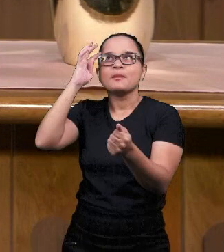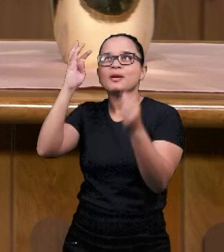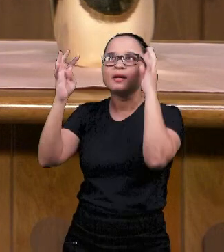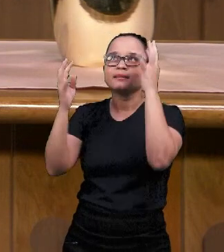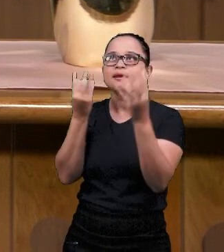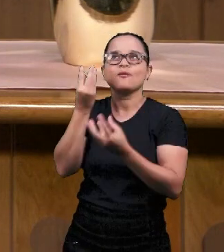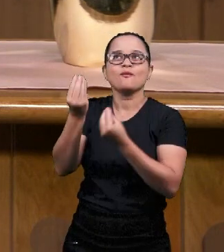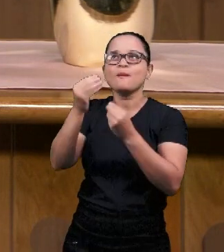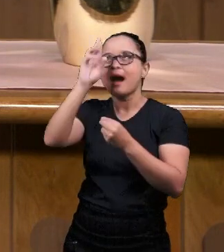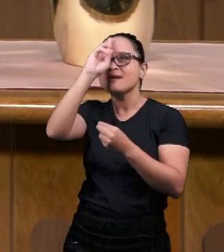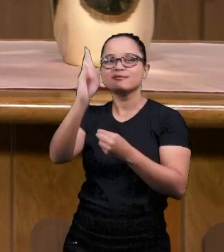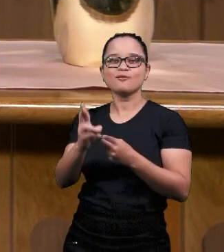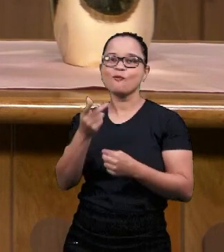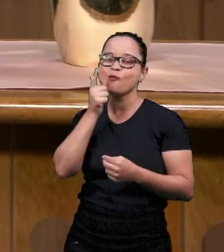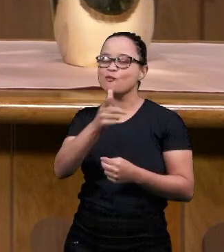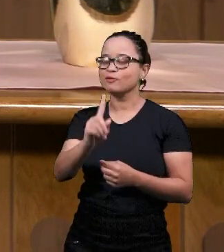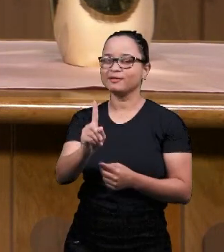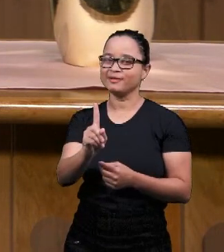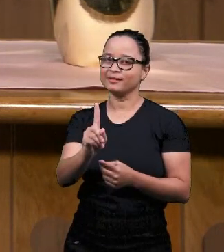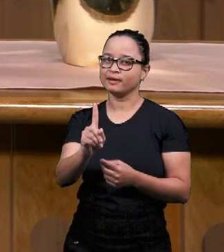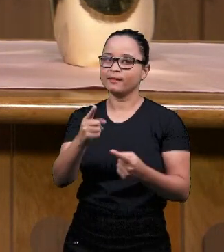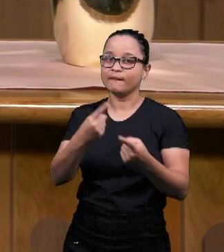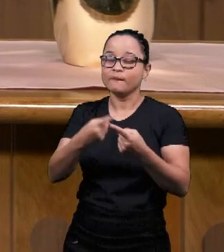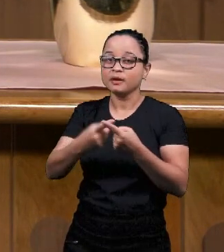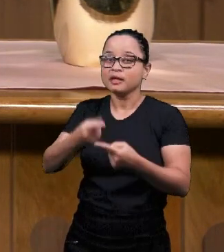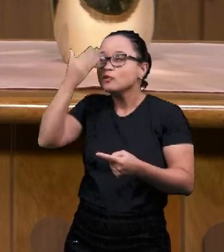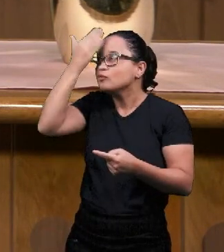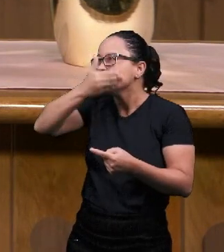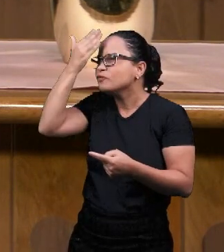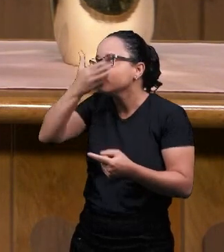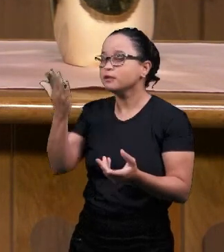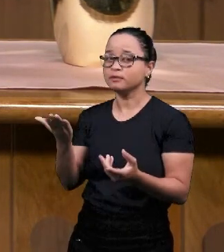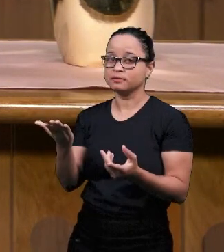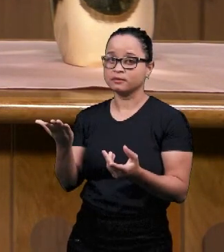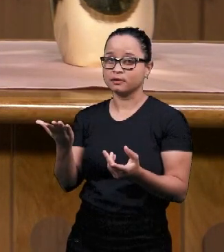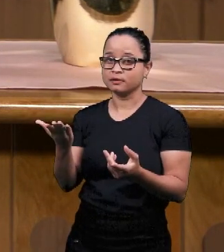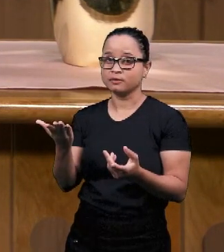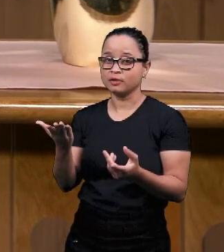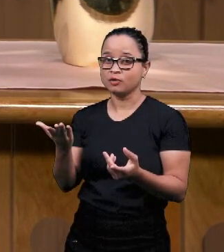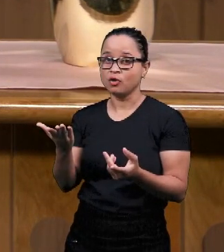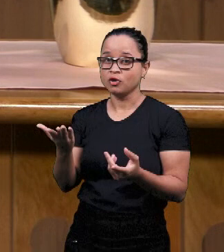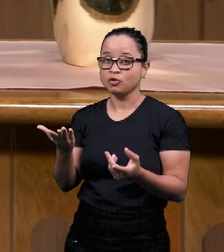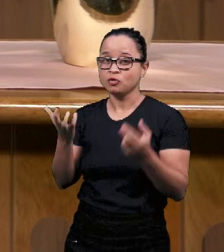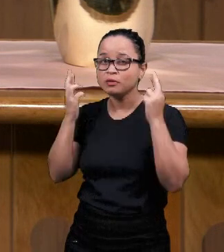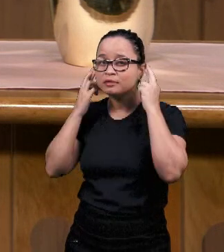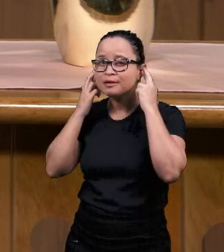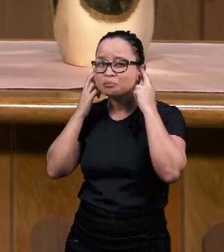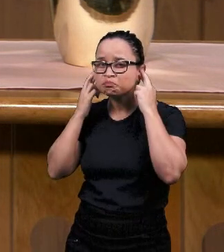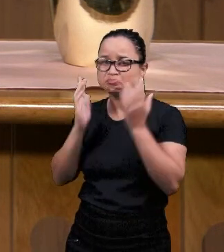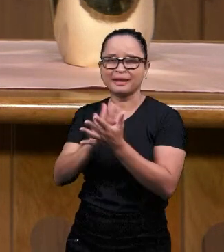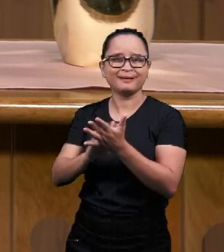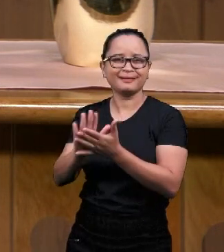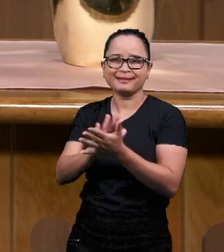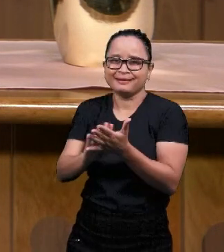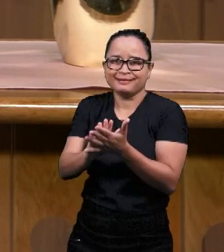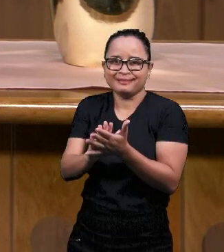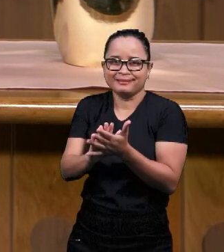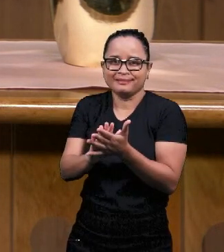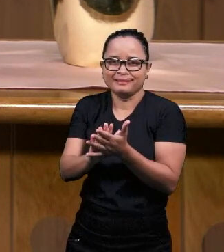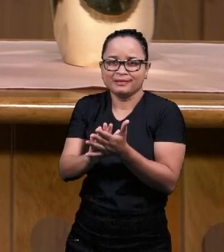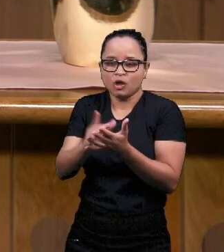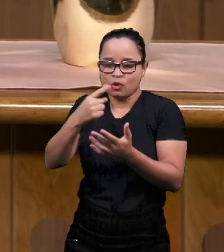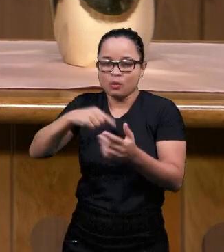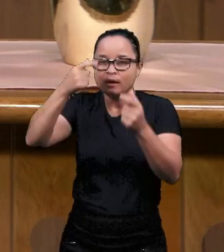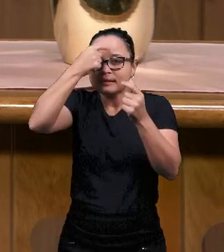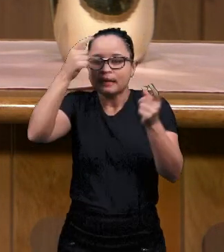настолько непостижимом для человека, что очи не видели и ухо не слышало, мы не